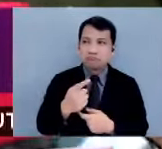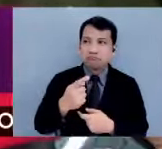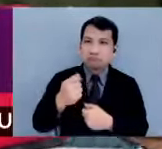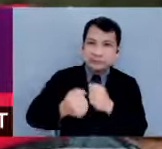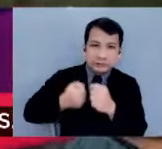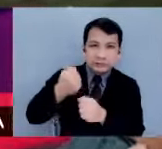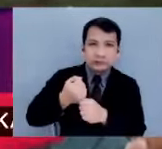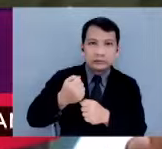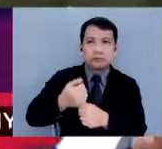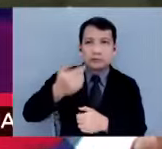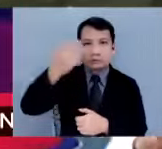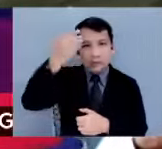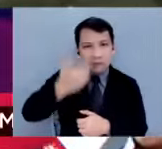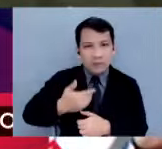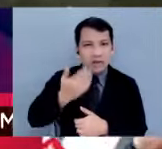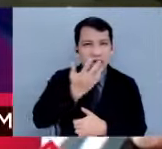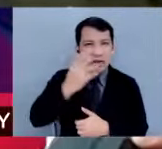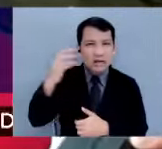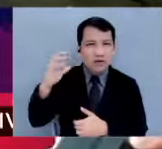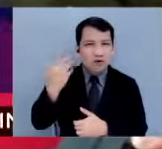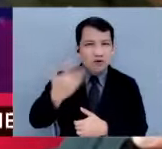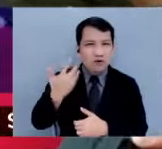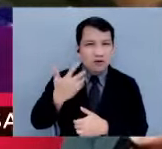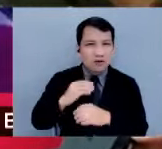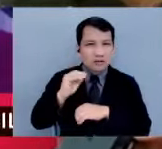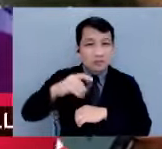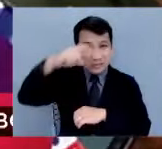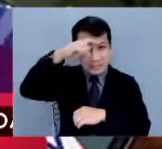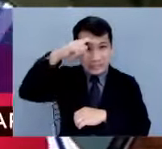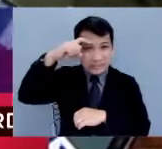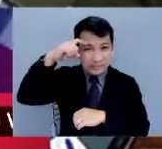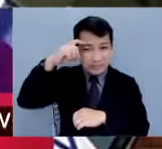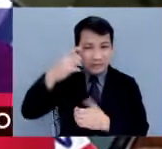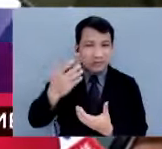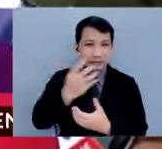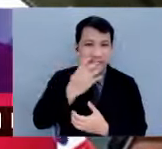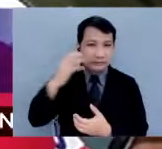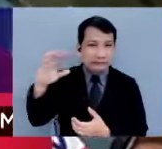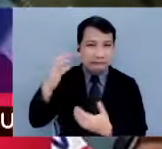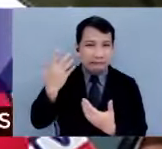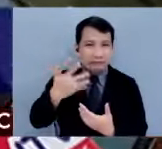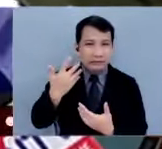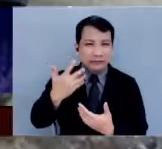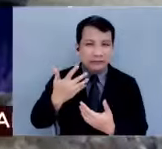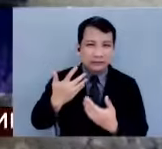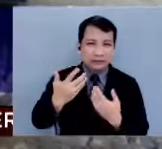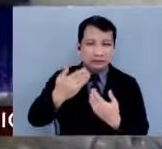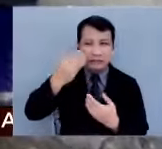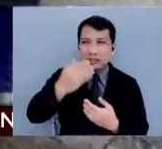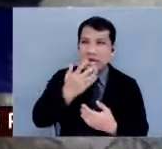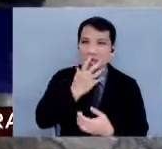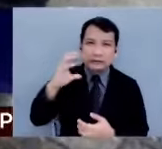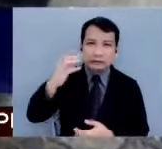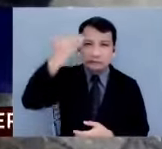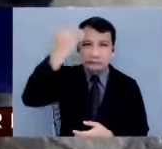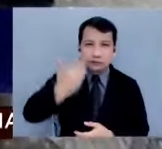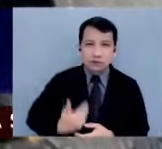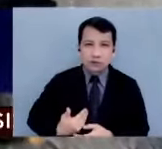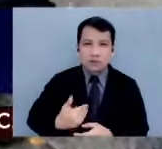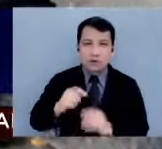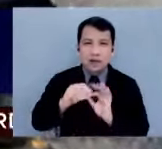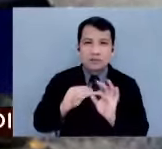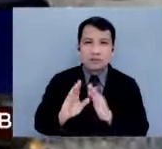nagko-collapse because of summer yung heat. Sobrang nagkaka-heat stroke sila. So mas binabuti po namin